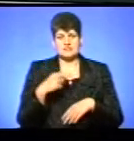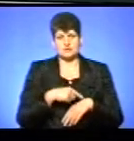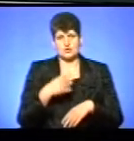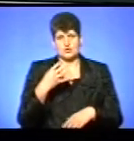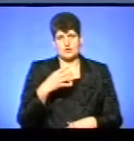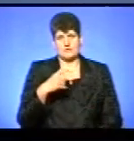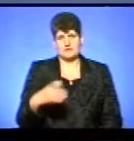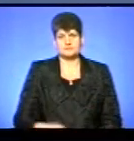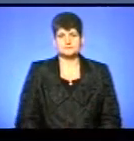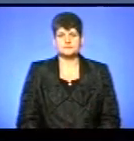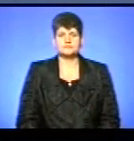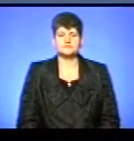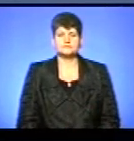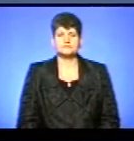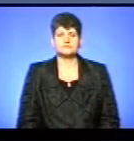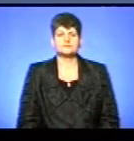20:40.